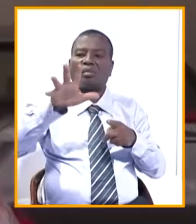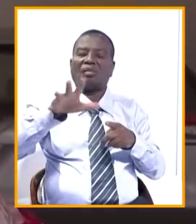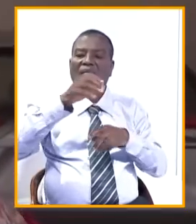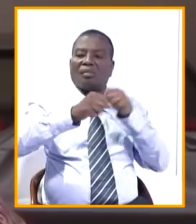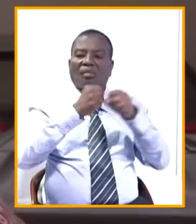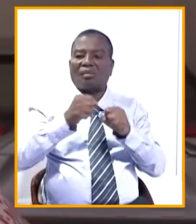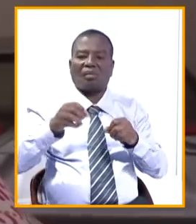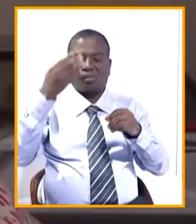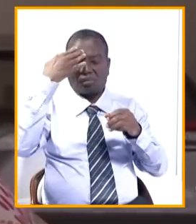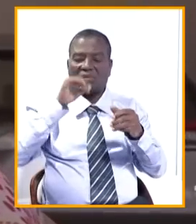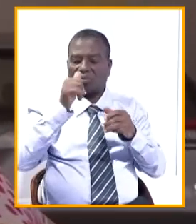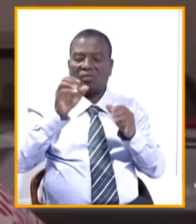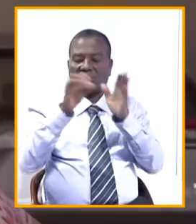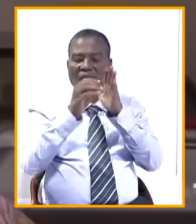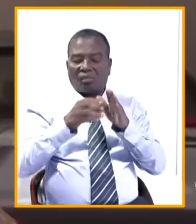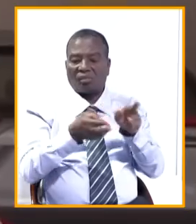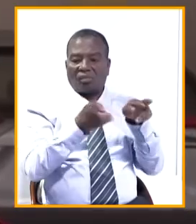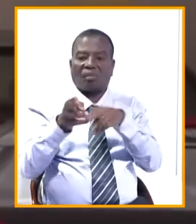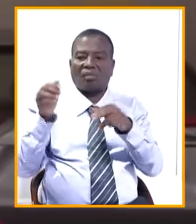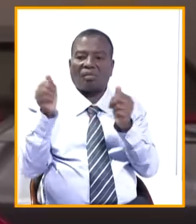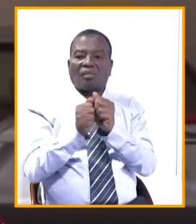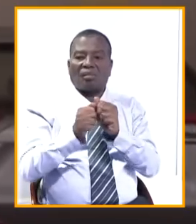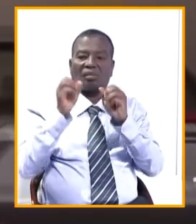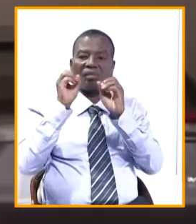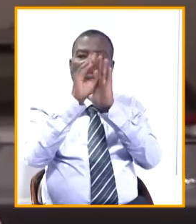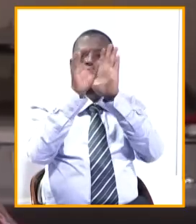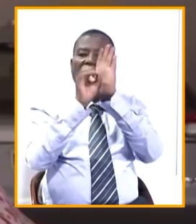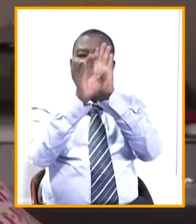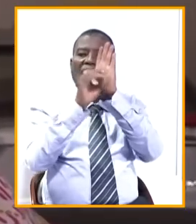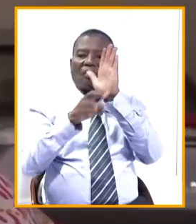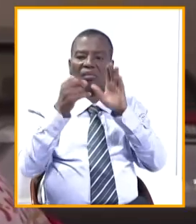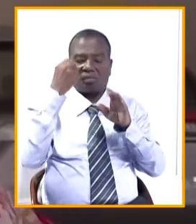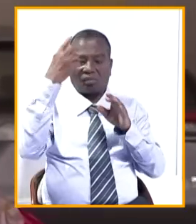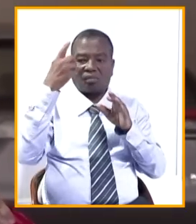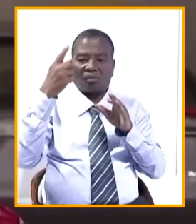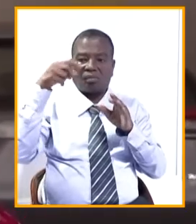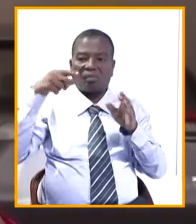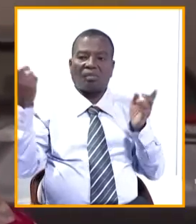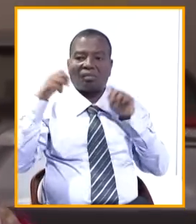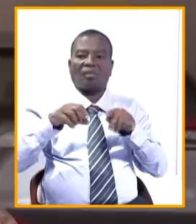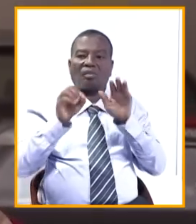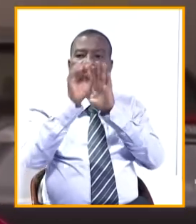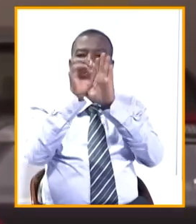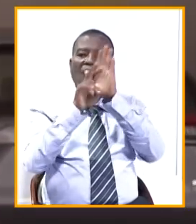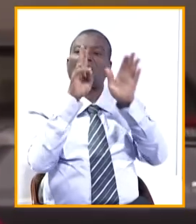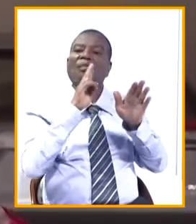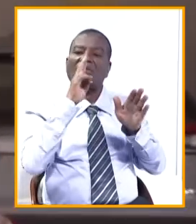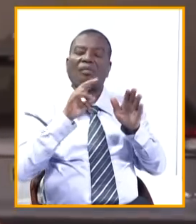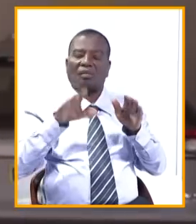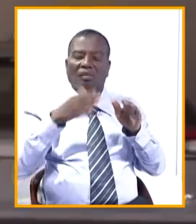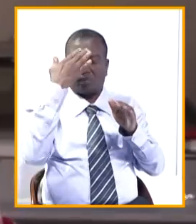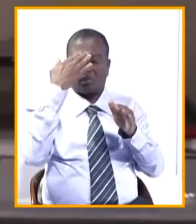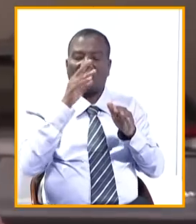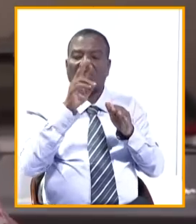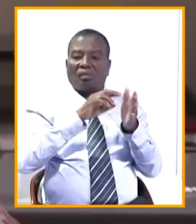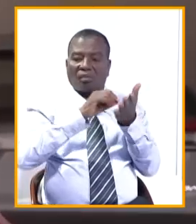appelle le code de la route. Mais au moins, avec les feux de signalisation, ils vont comprendre que quand le feu est rouge, ils savent lire. Quand le feu